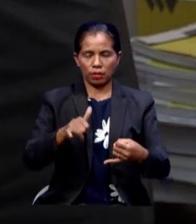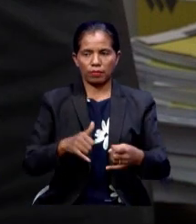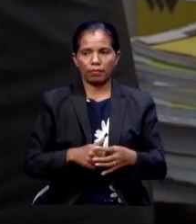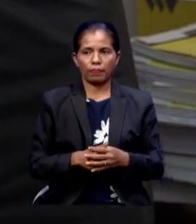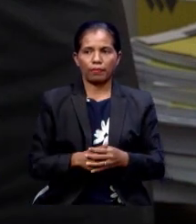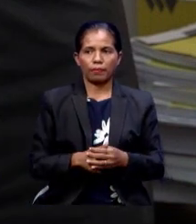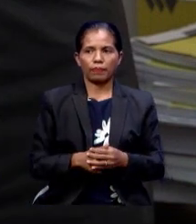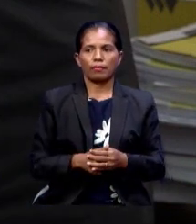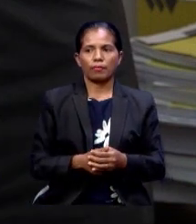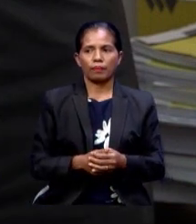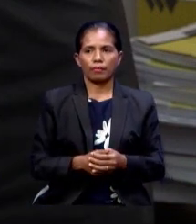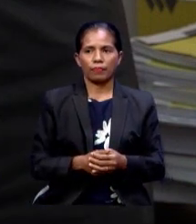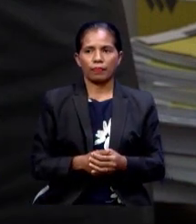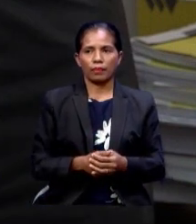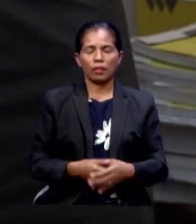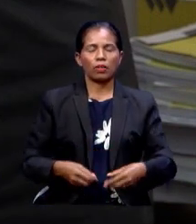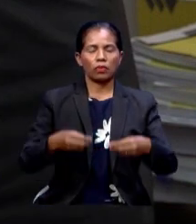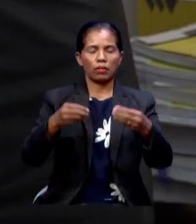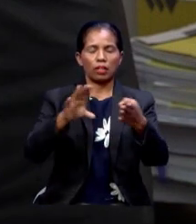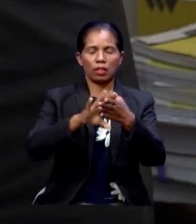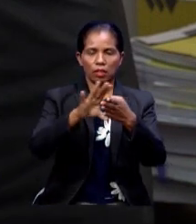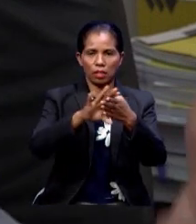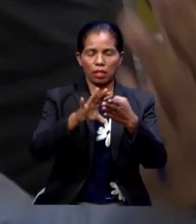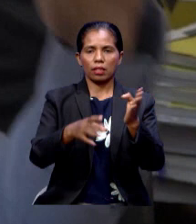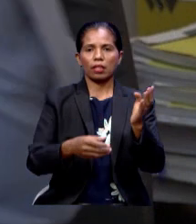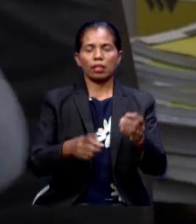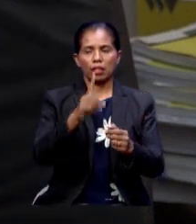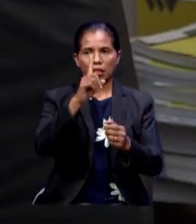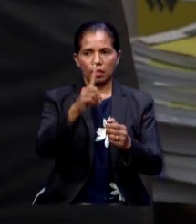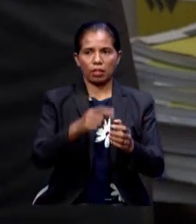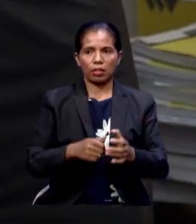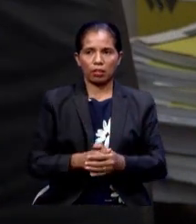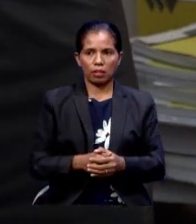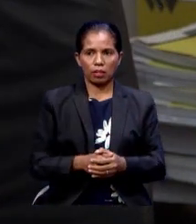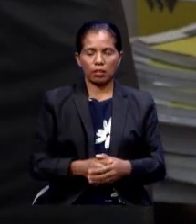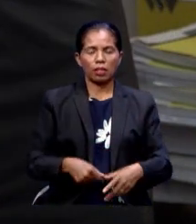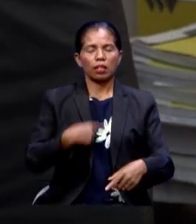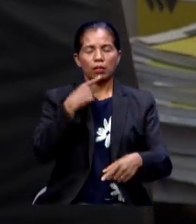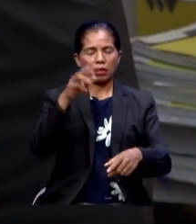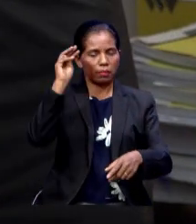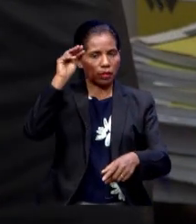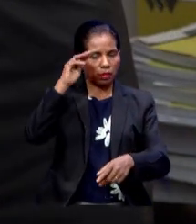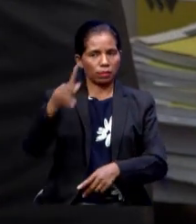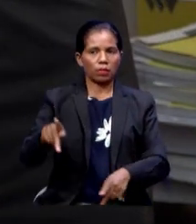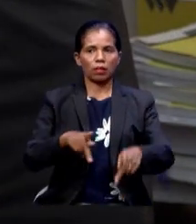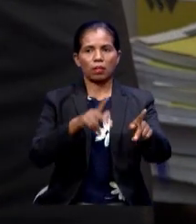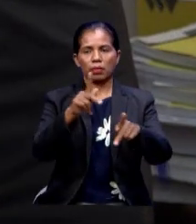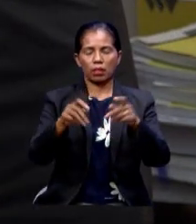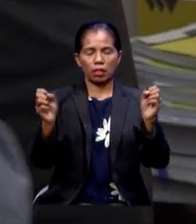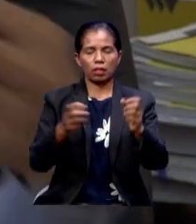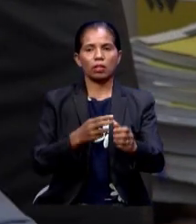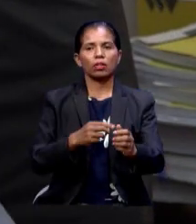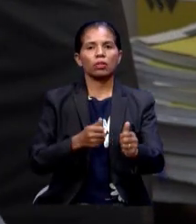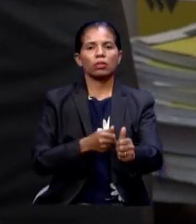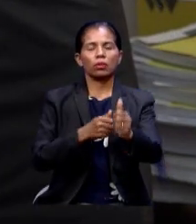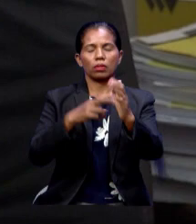ni harus ada space file extra. Kita notifikasi menteri pun kata MSIR ini adalah kumpul regram mana.